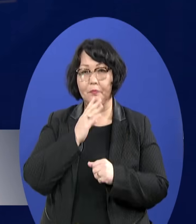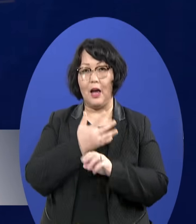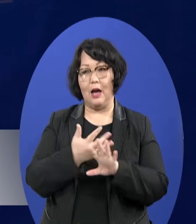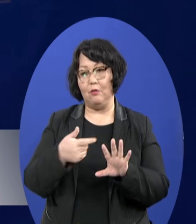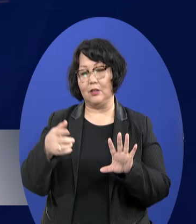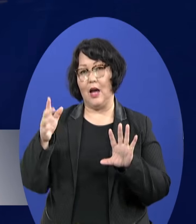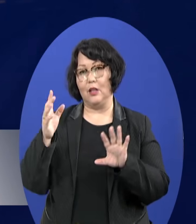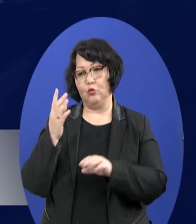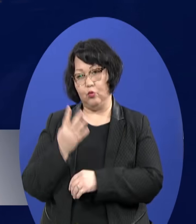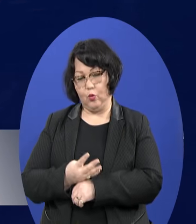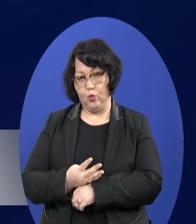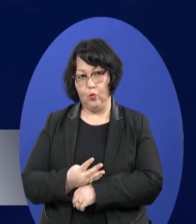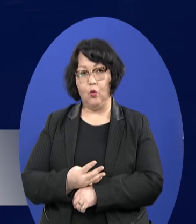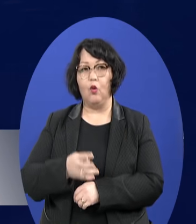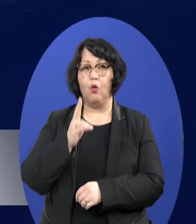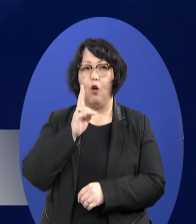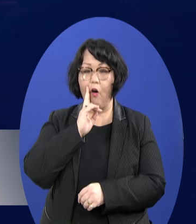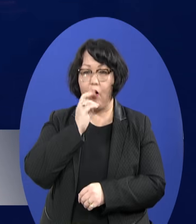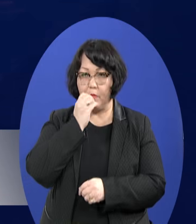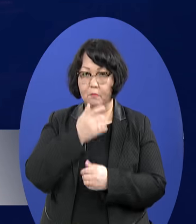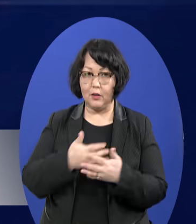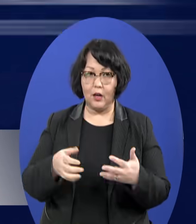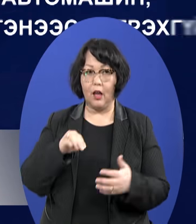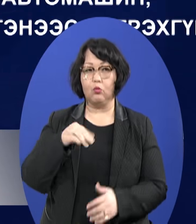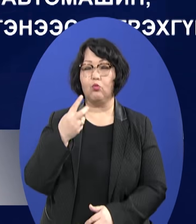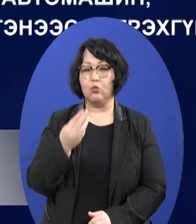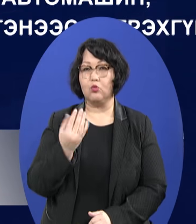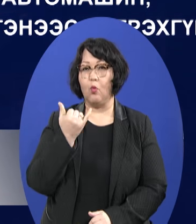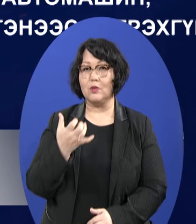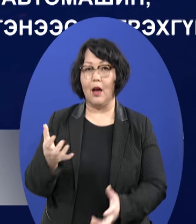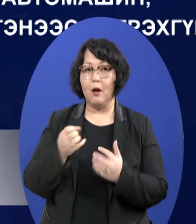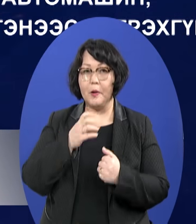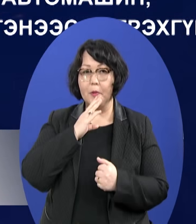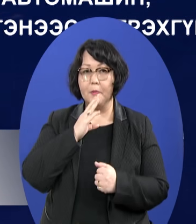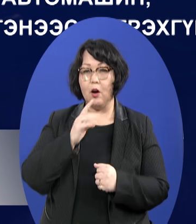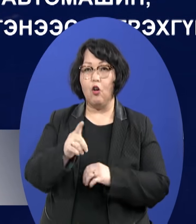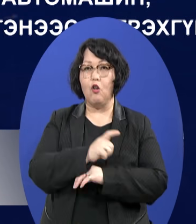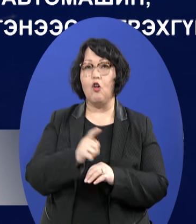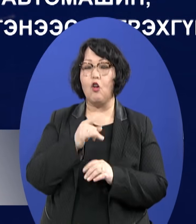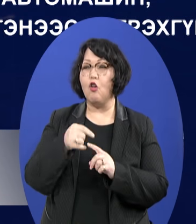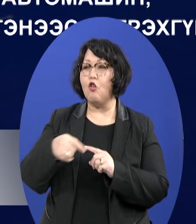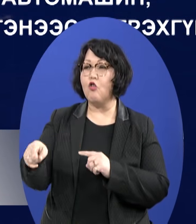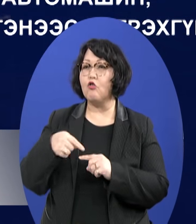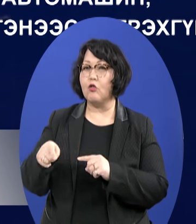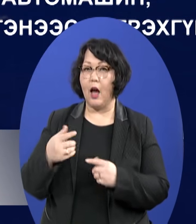үйлчлүүлэх, хүнс ахуйн хэрэглээний бараа, түш зөөврийн ус авахдаа оршин суугаа хорооны улан хамгийн ойр хүнсний дэлгүүр борлуулалтын цэг